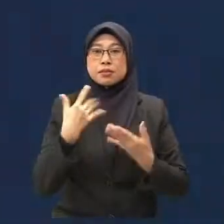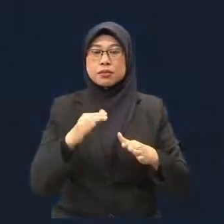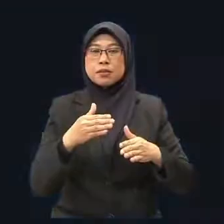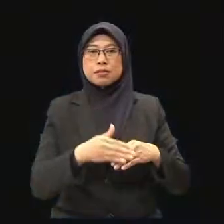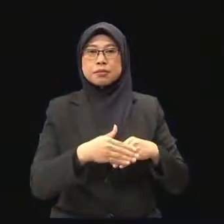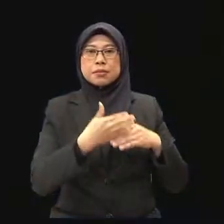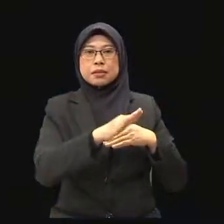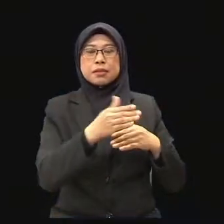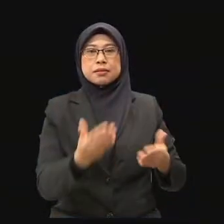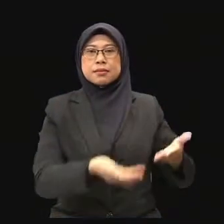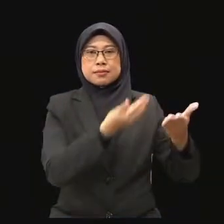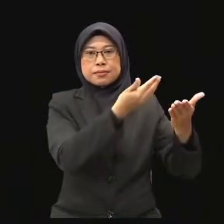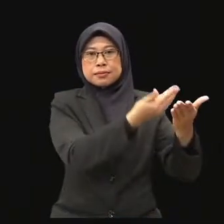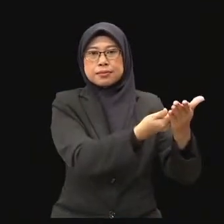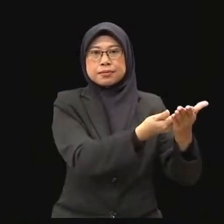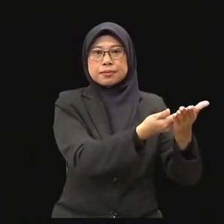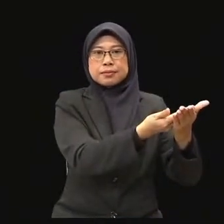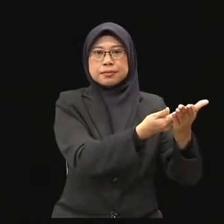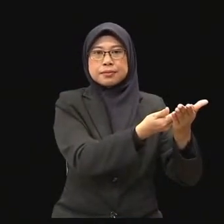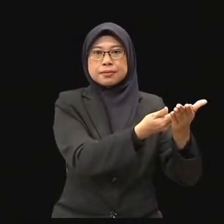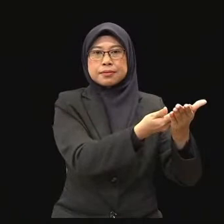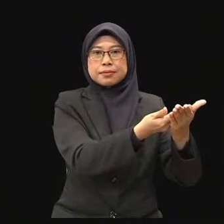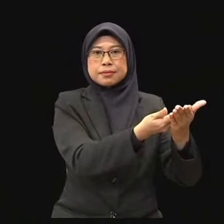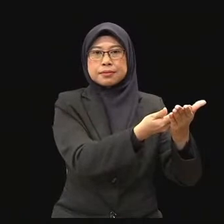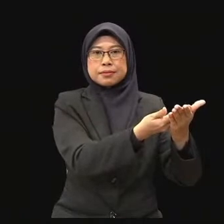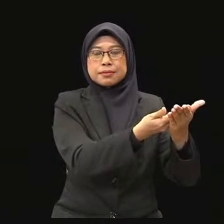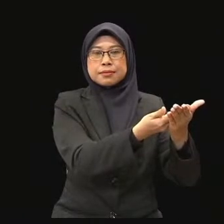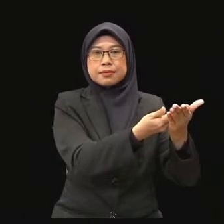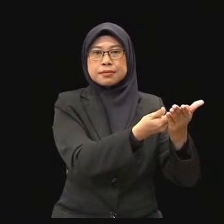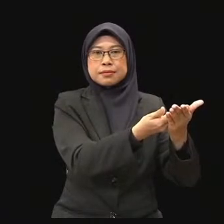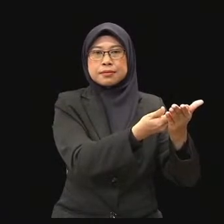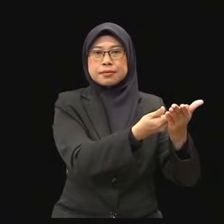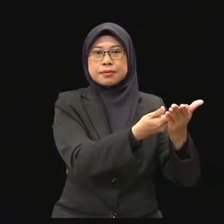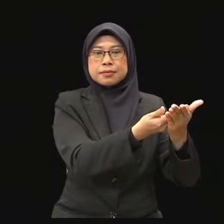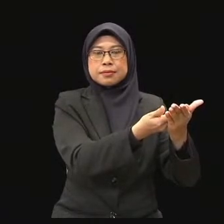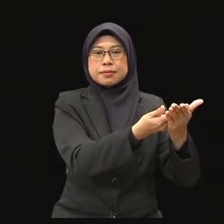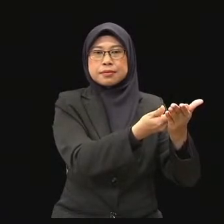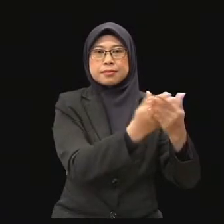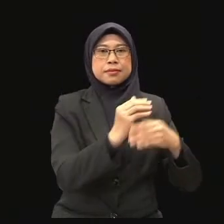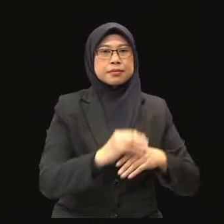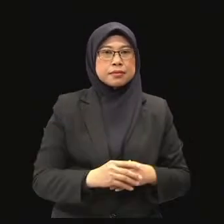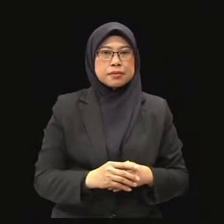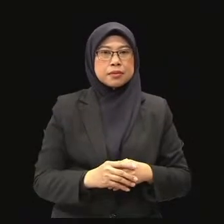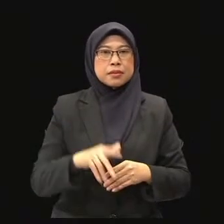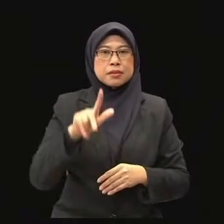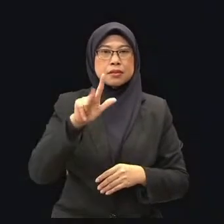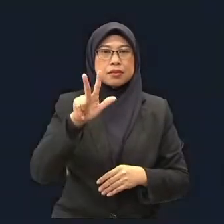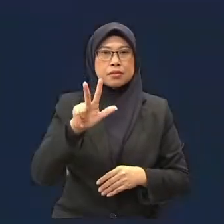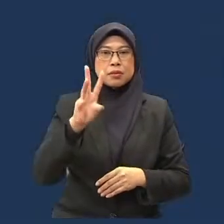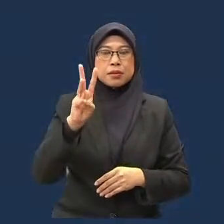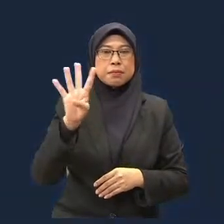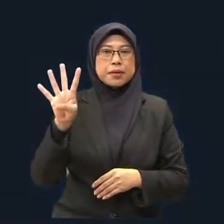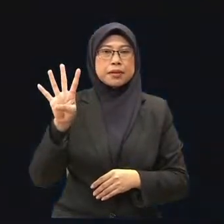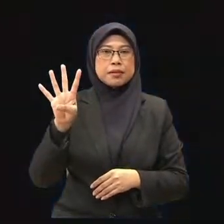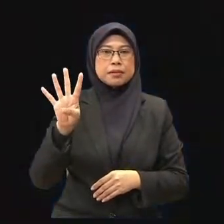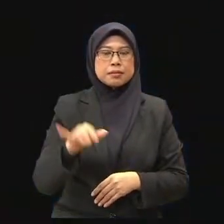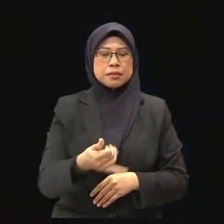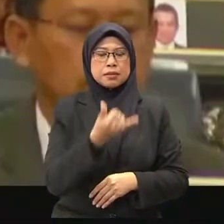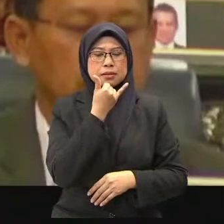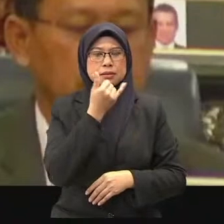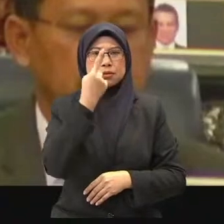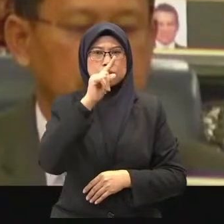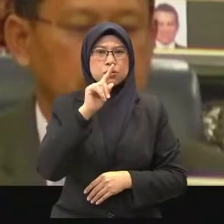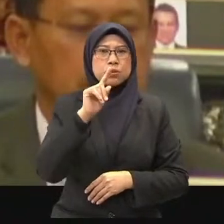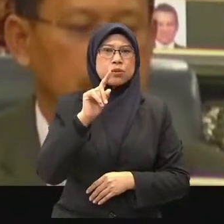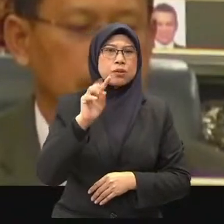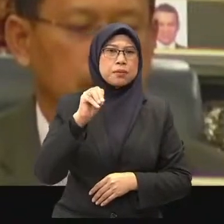menghantar satu usul kepada speaker bahawa mengenai 364alah menjadi kesahan